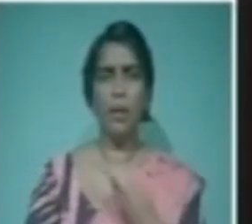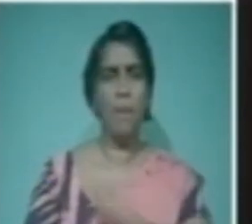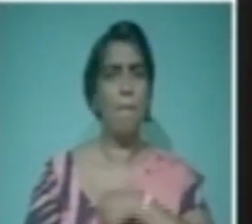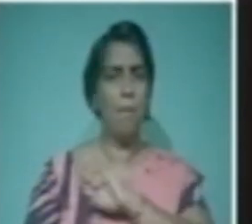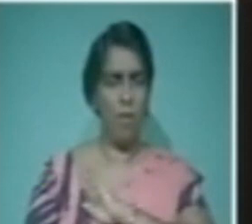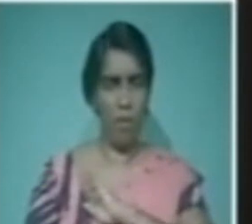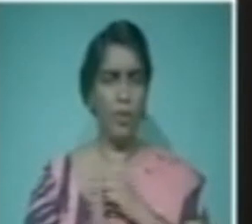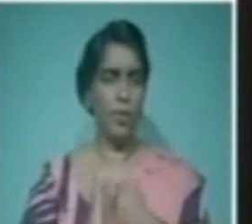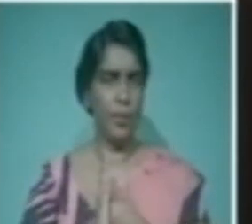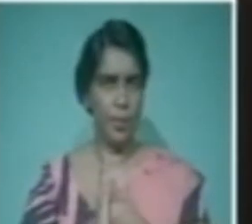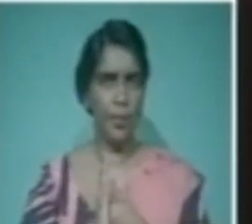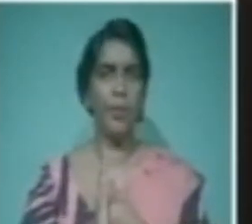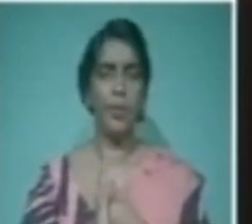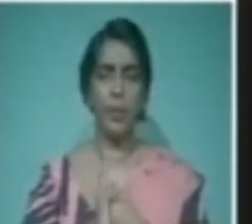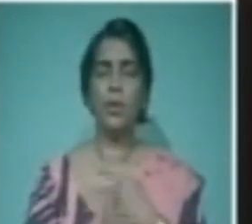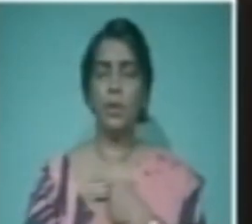nuhan saya pramuka